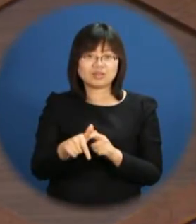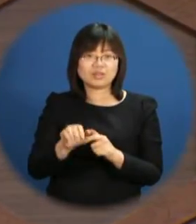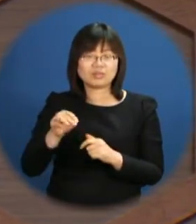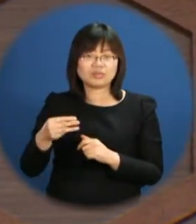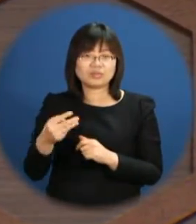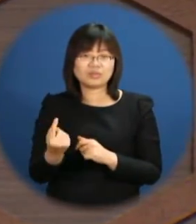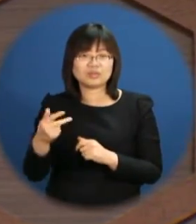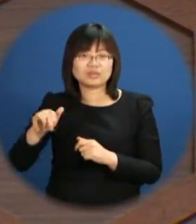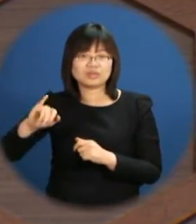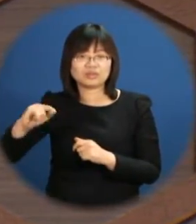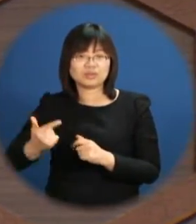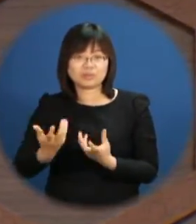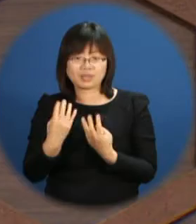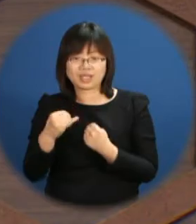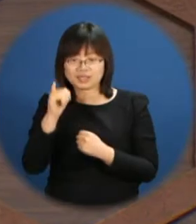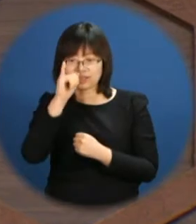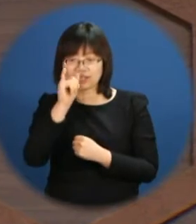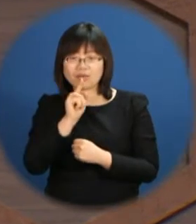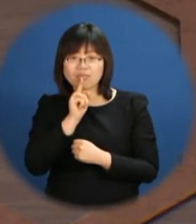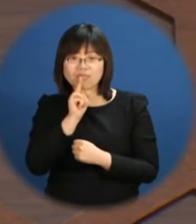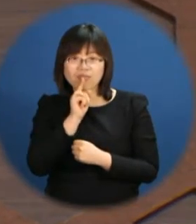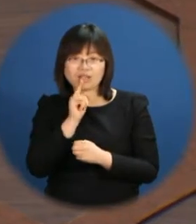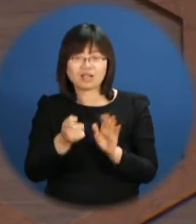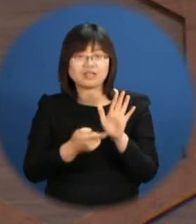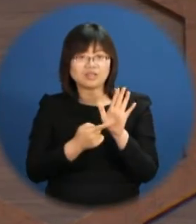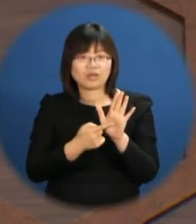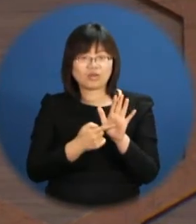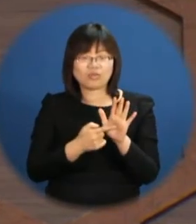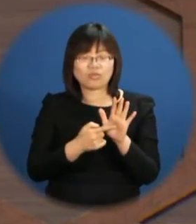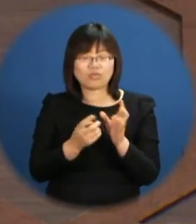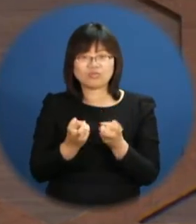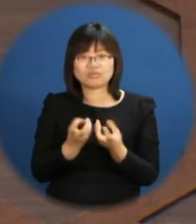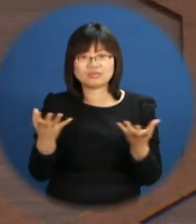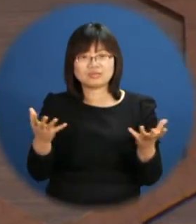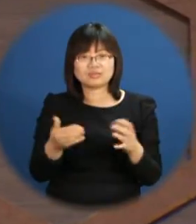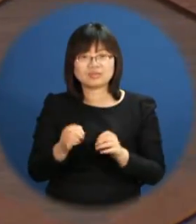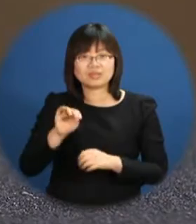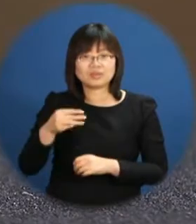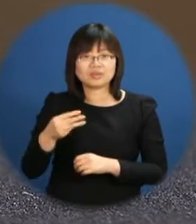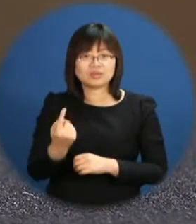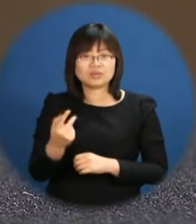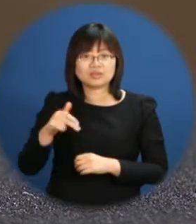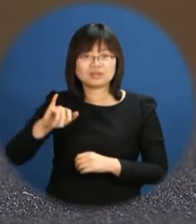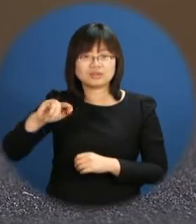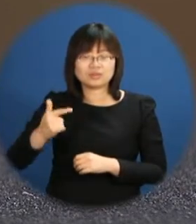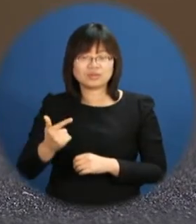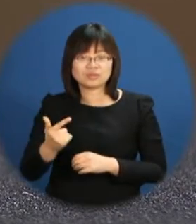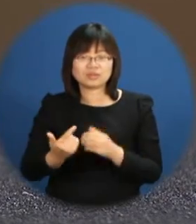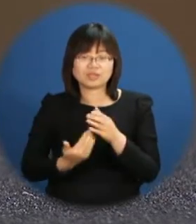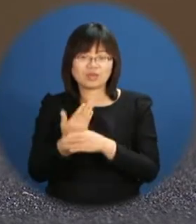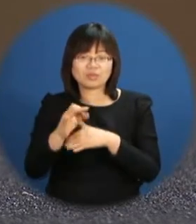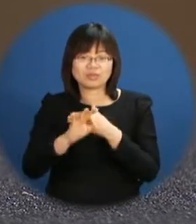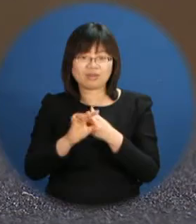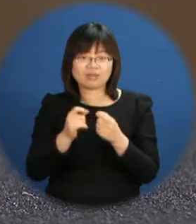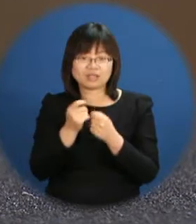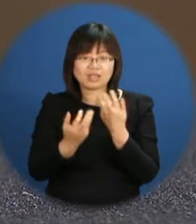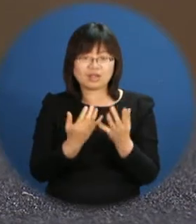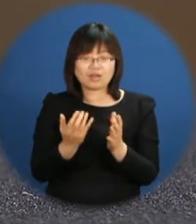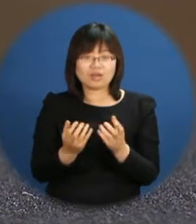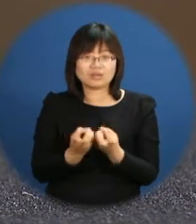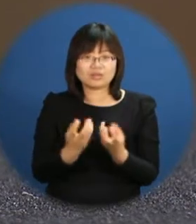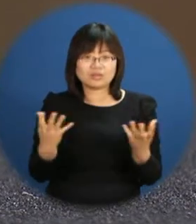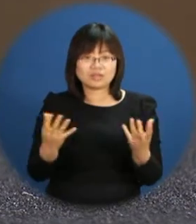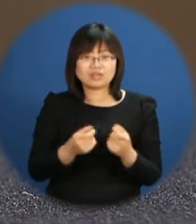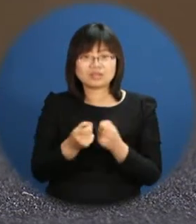많다 고 했죠 나오는 거에요 근데 플로 지선이 나오면 타야 될 거 아냐 뭐 4 해보니까